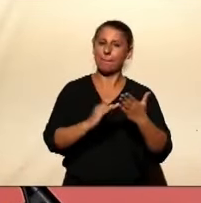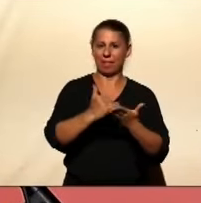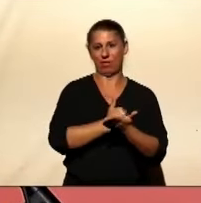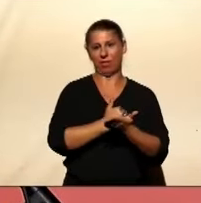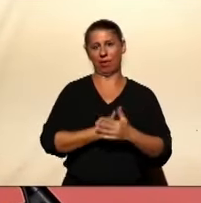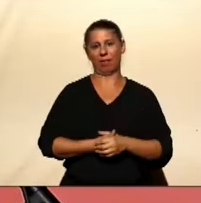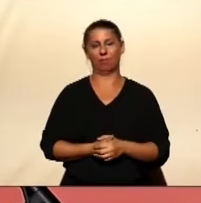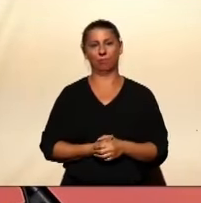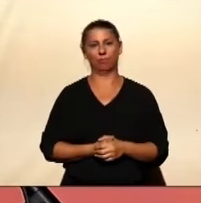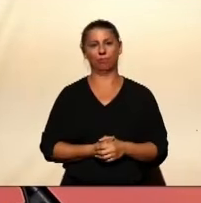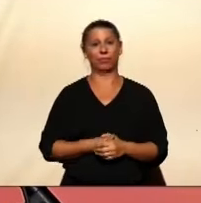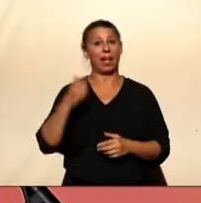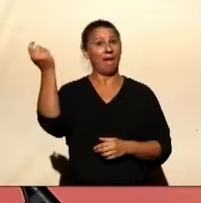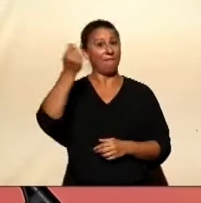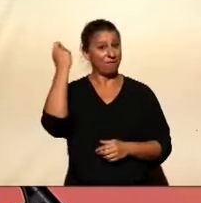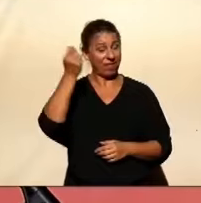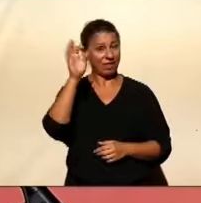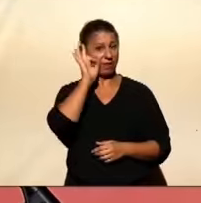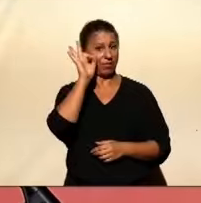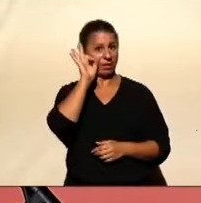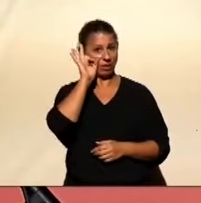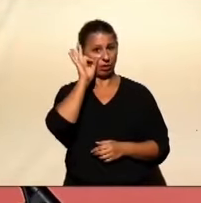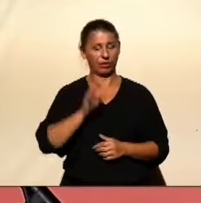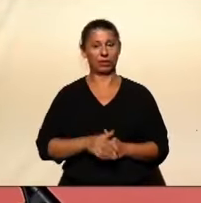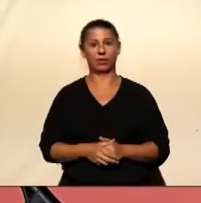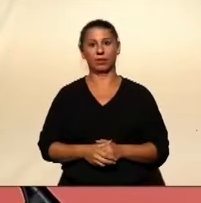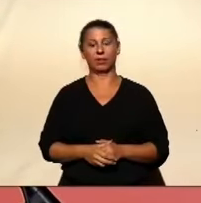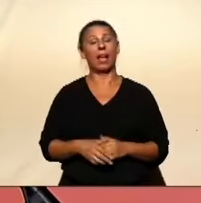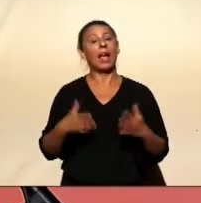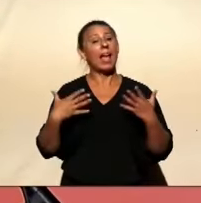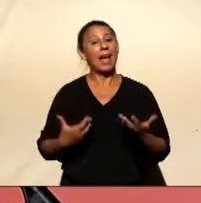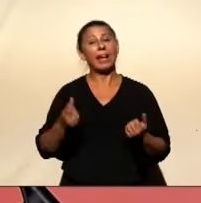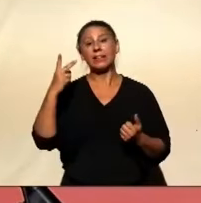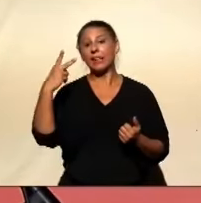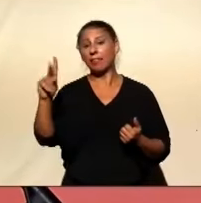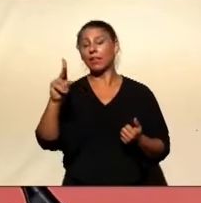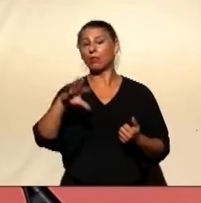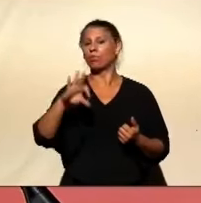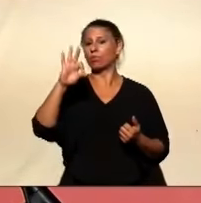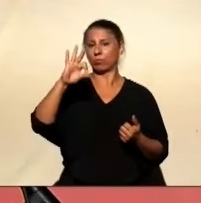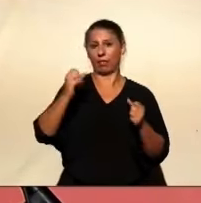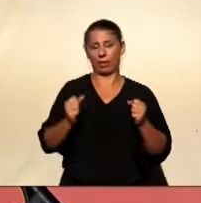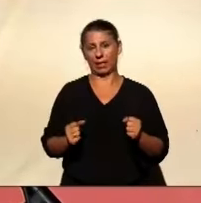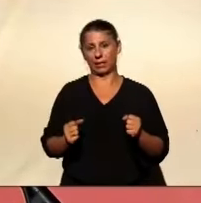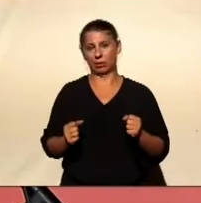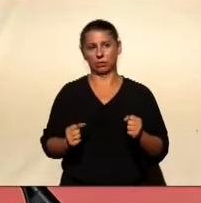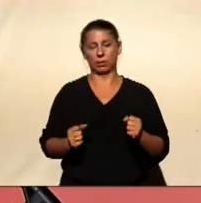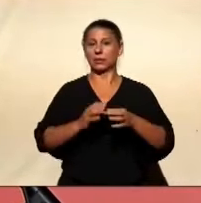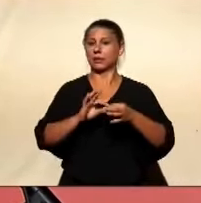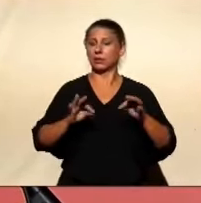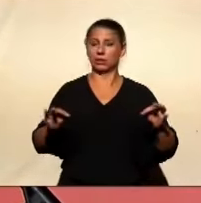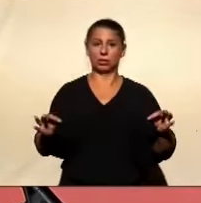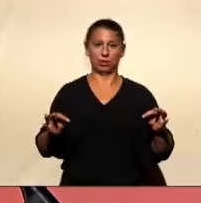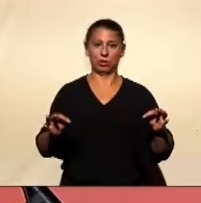αδικία. Και το φεστιβάλ στη Θεσσαλονίκη έχει τη δική του ξεχωριστή θέση στην